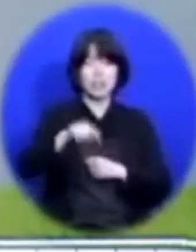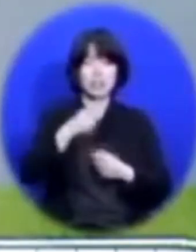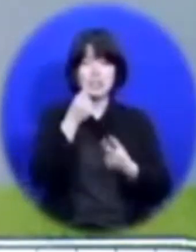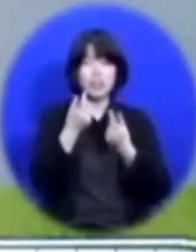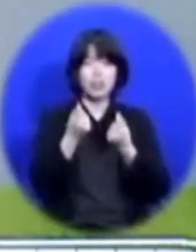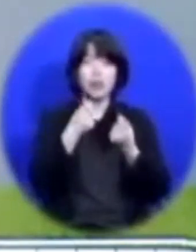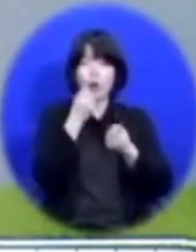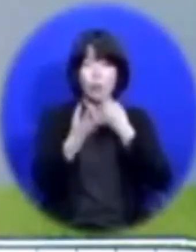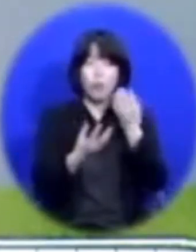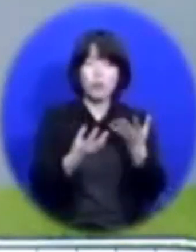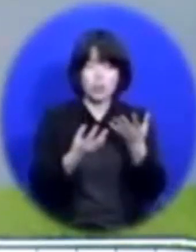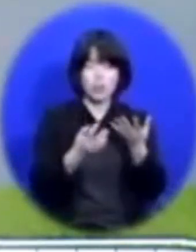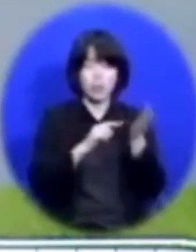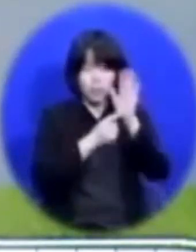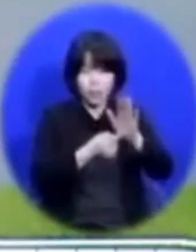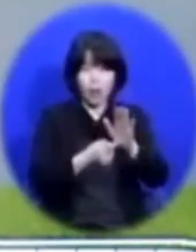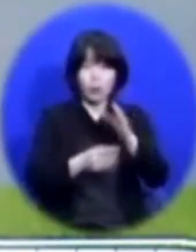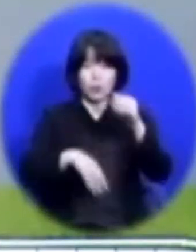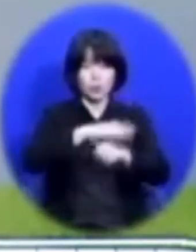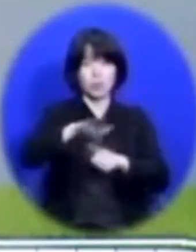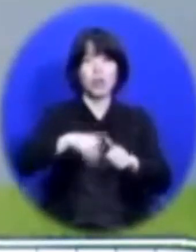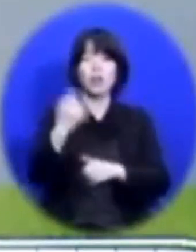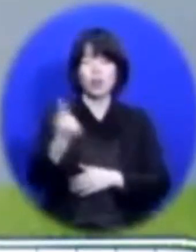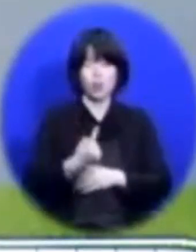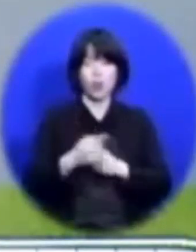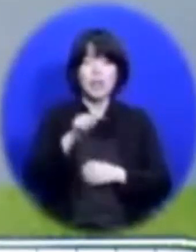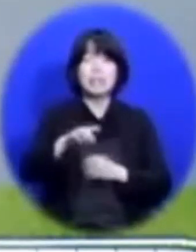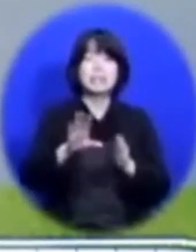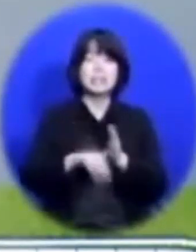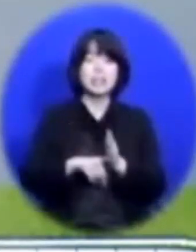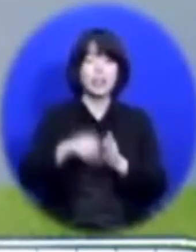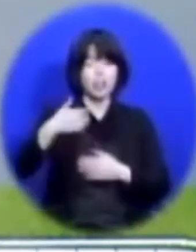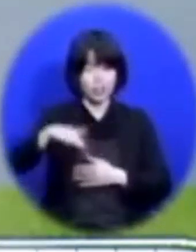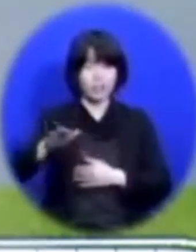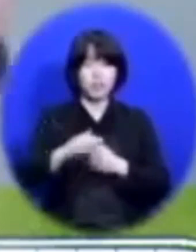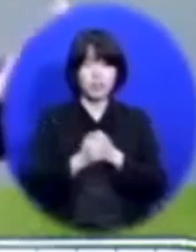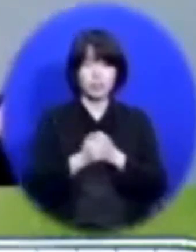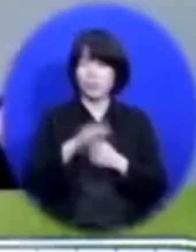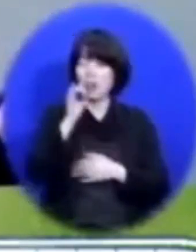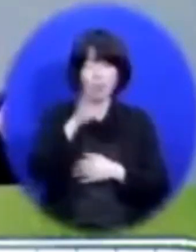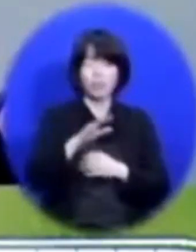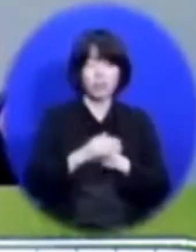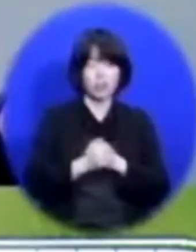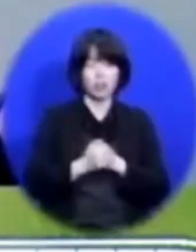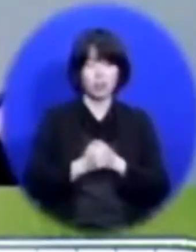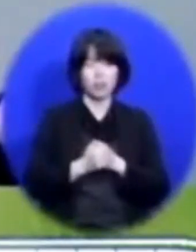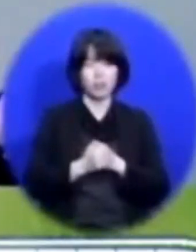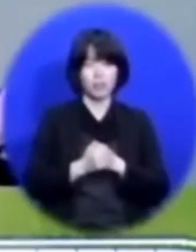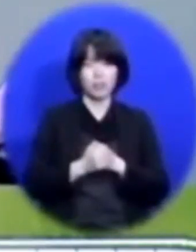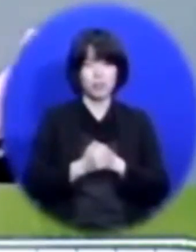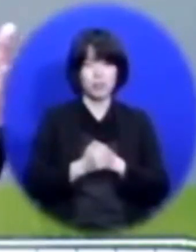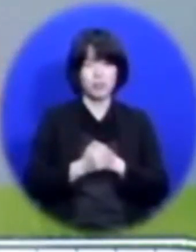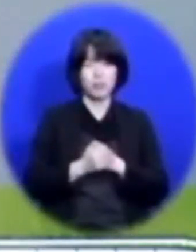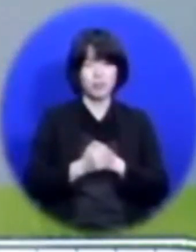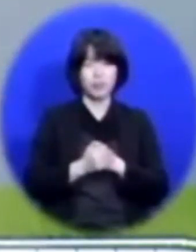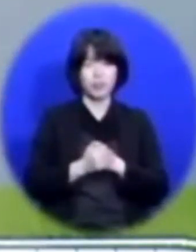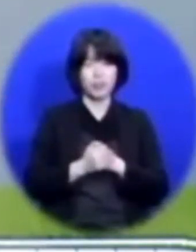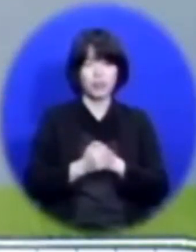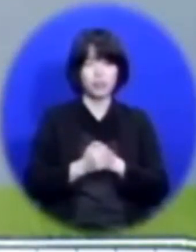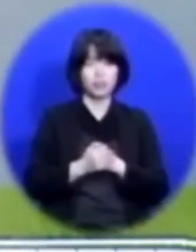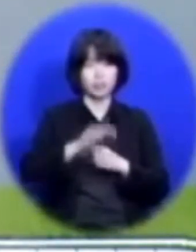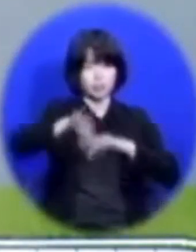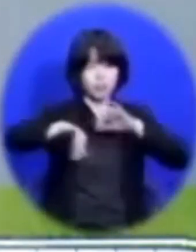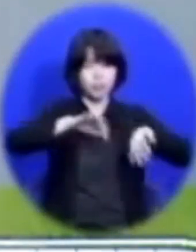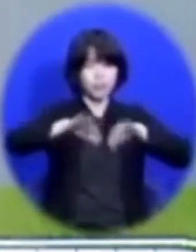갑자기 터져나올것입니다.그 시기가오기를기다려서는안됩니다.돌파